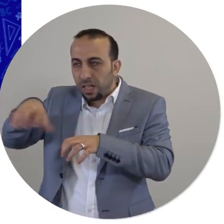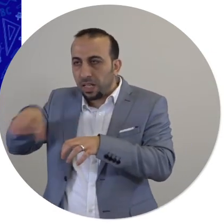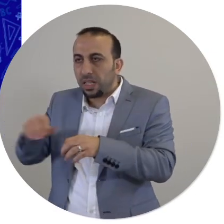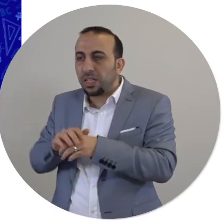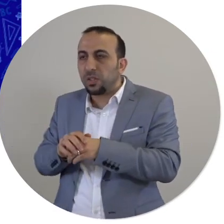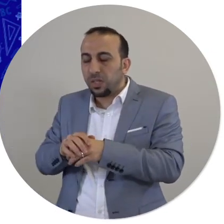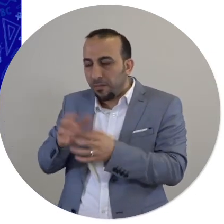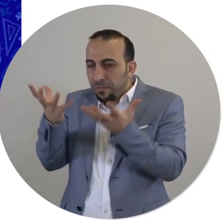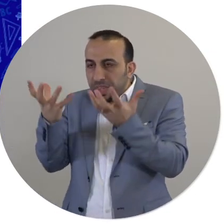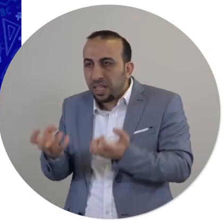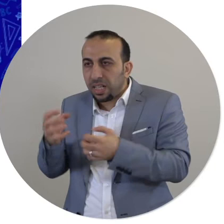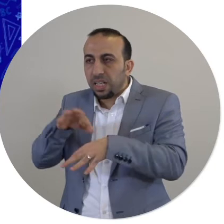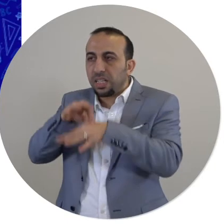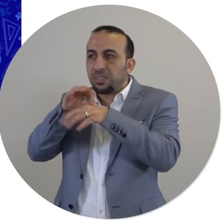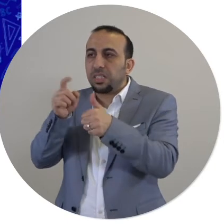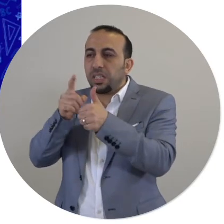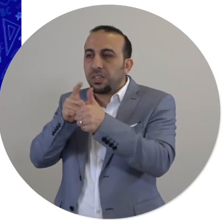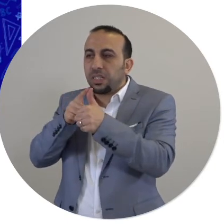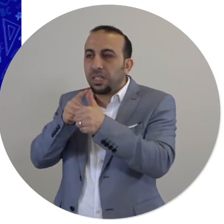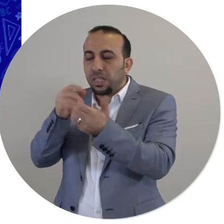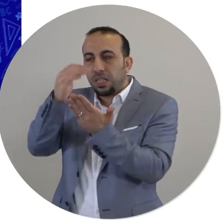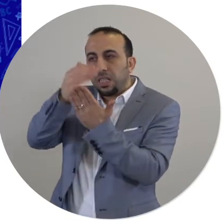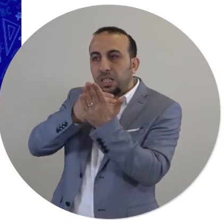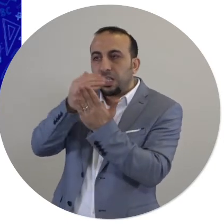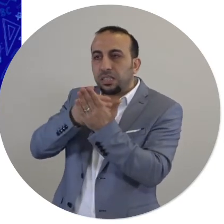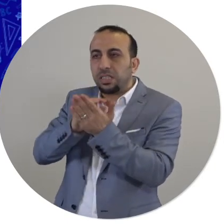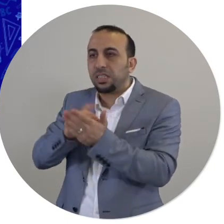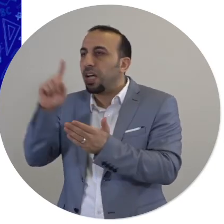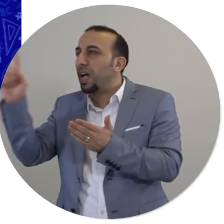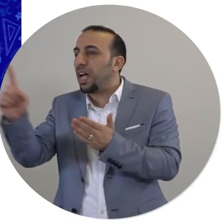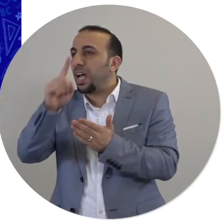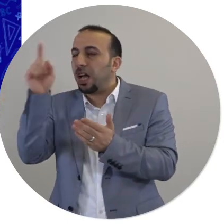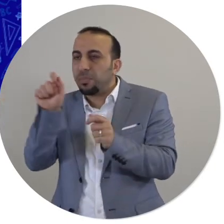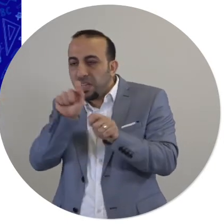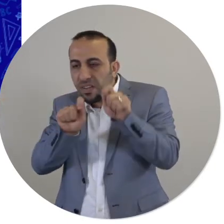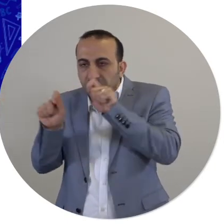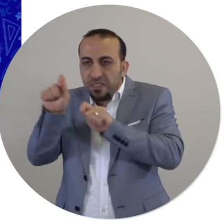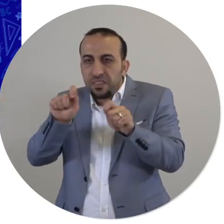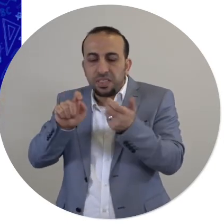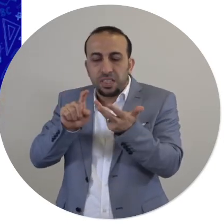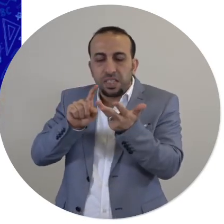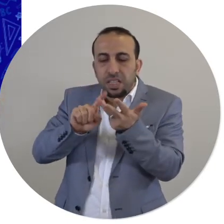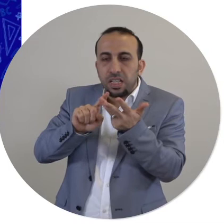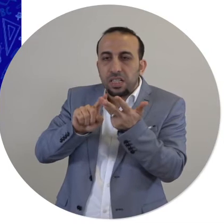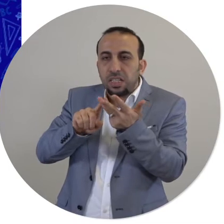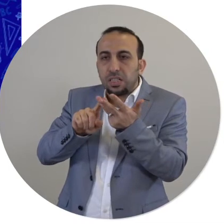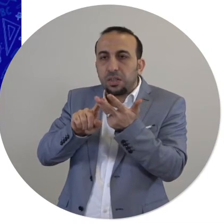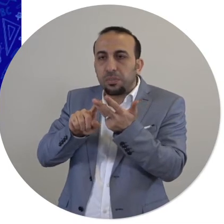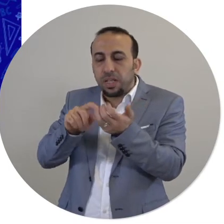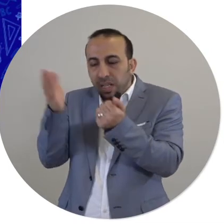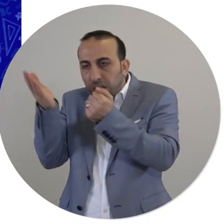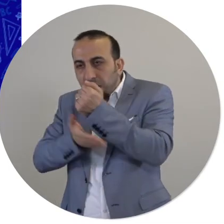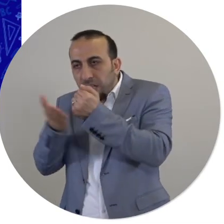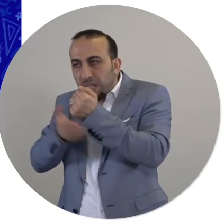اقتصادية، كثافة عامة، وكثافة فيزيولوجية، وكثافة زراعية. لكل من هذه أنواع الكثافة